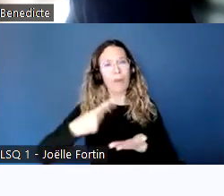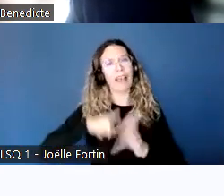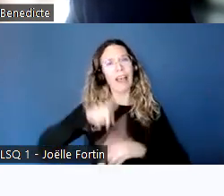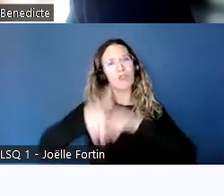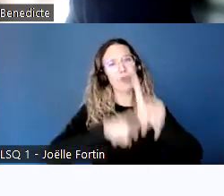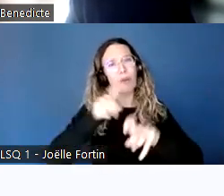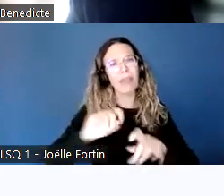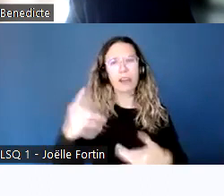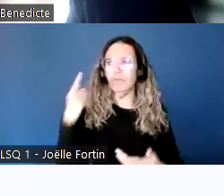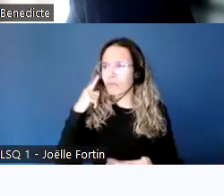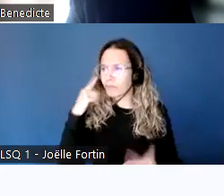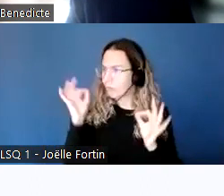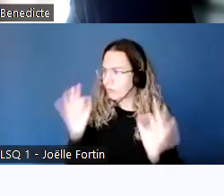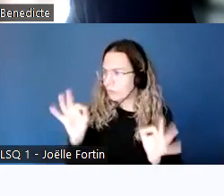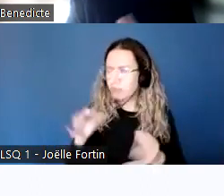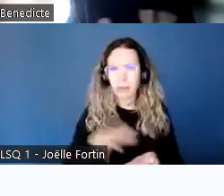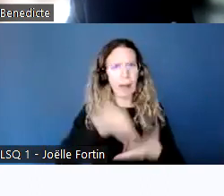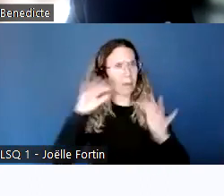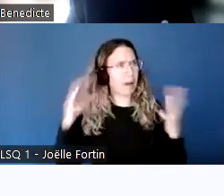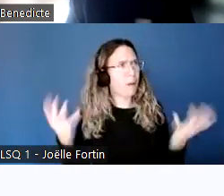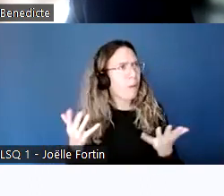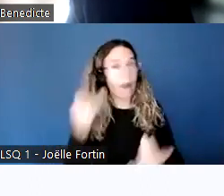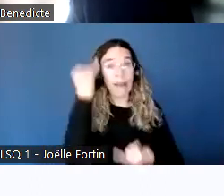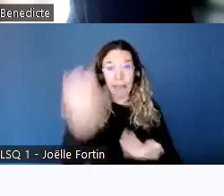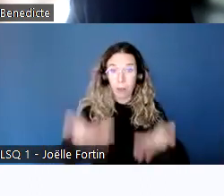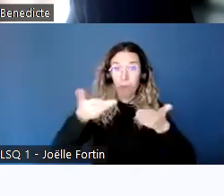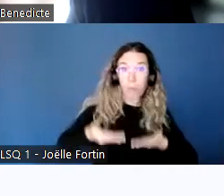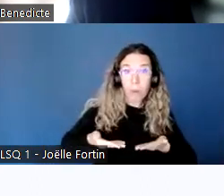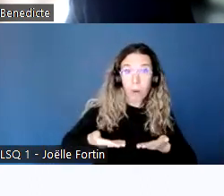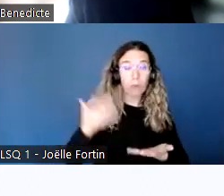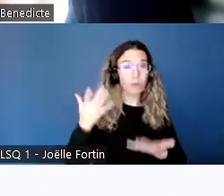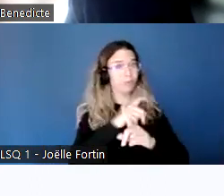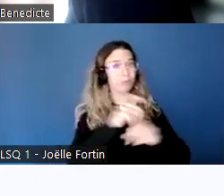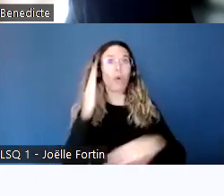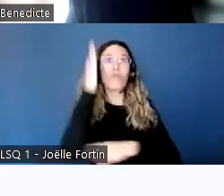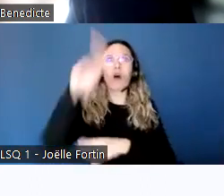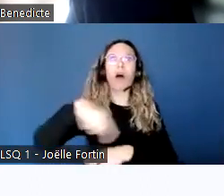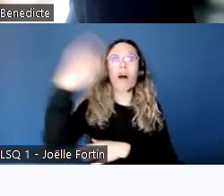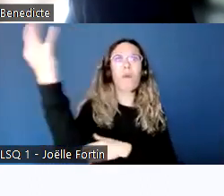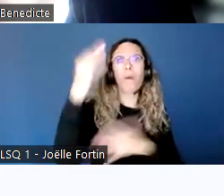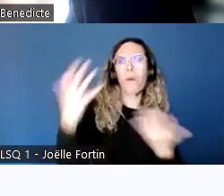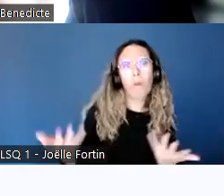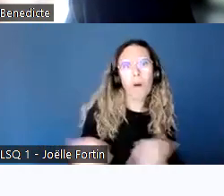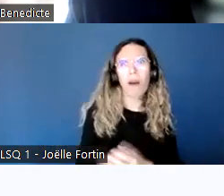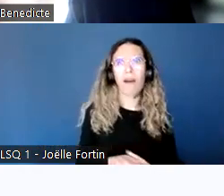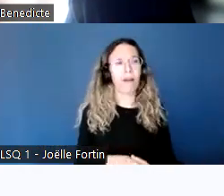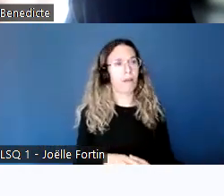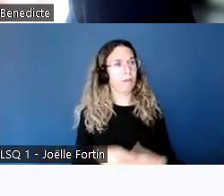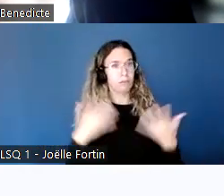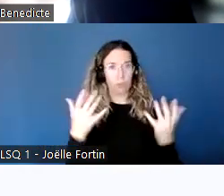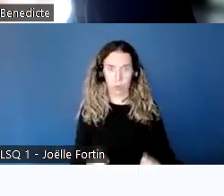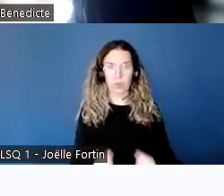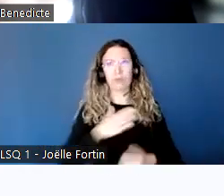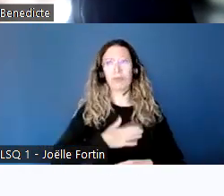sur ce que vous avez entendu, ce que vous avez appris, faire des suggestions pour des idées de futures présentations. Si vous pouvez prendre un instant pour